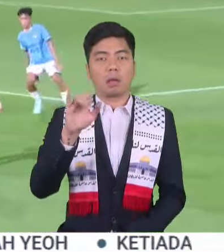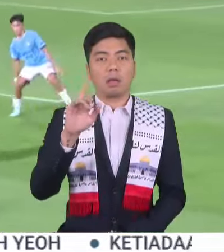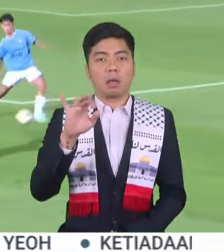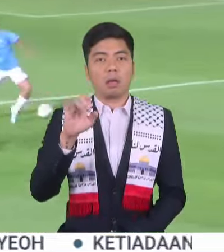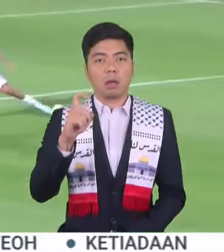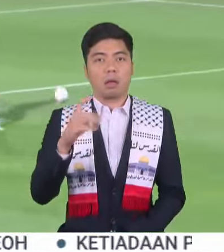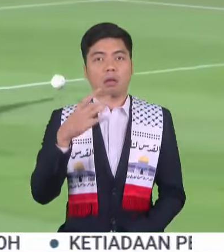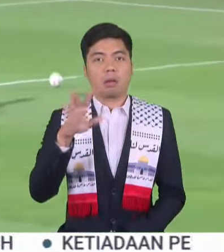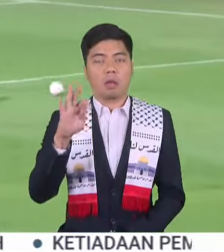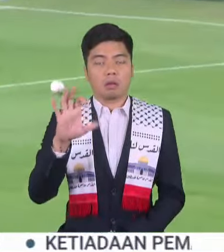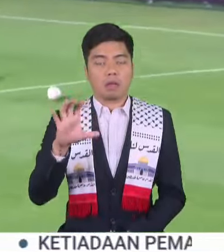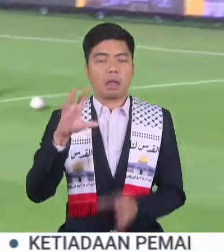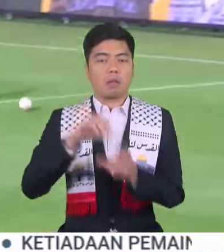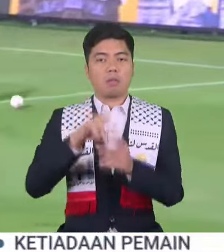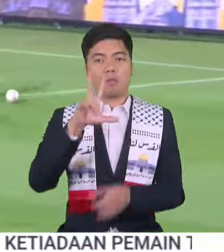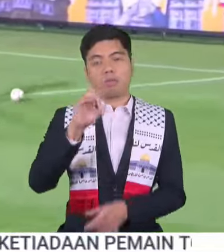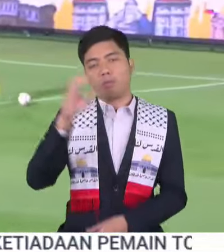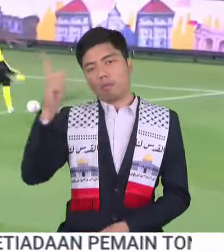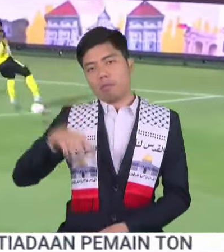30 Mac ini.